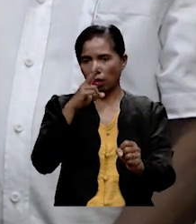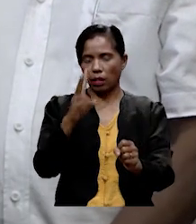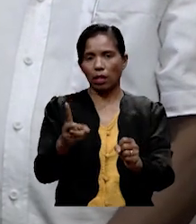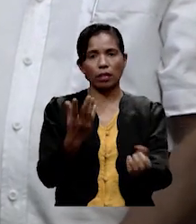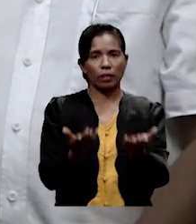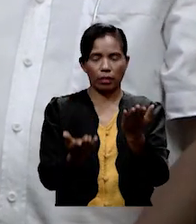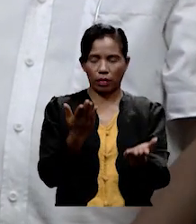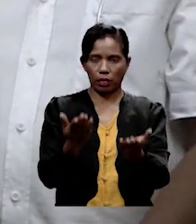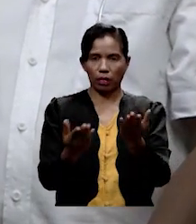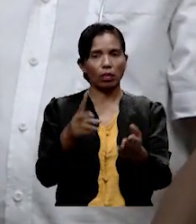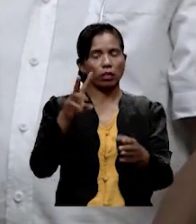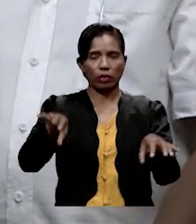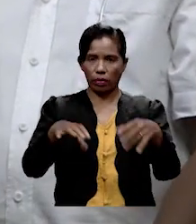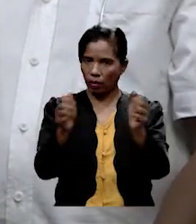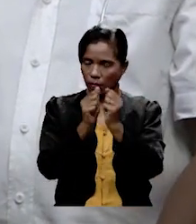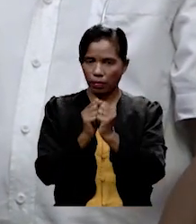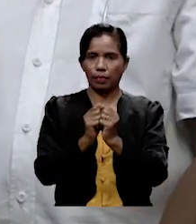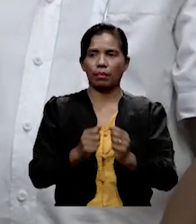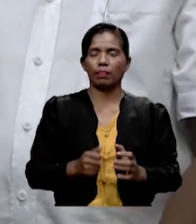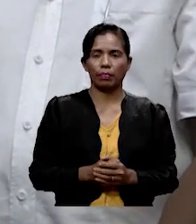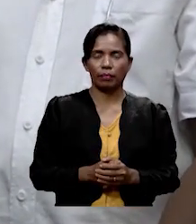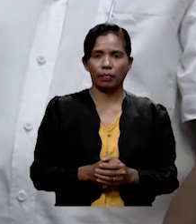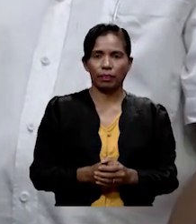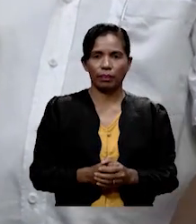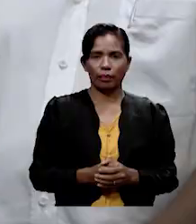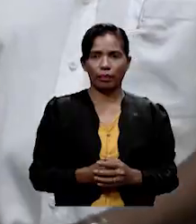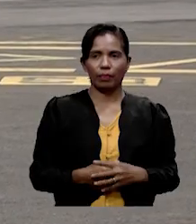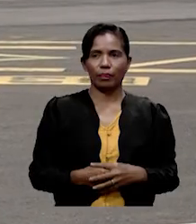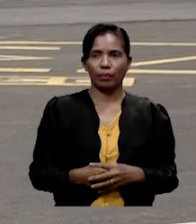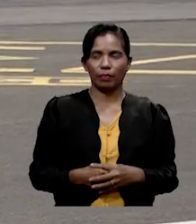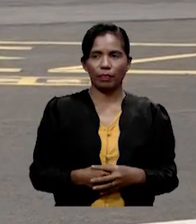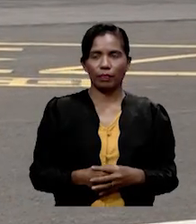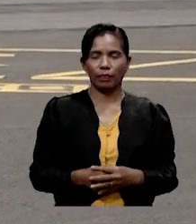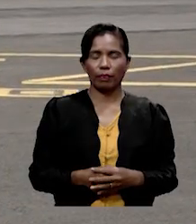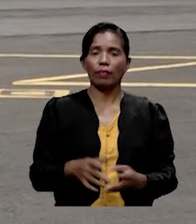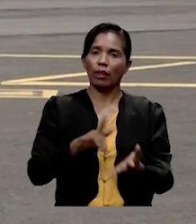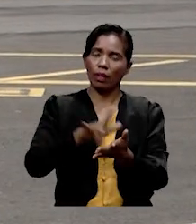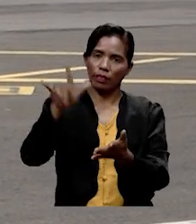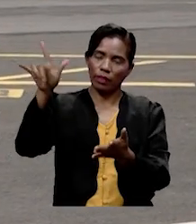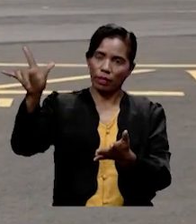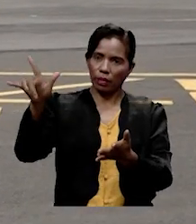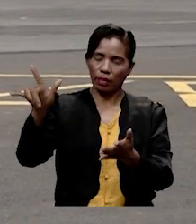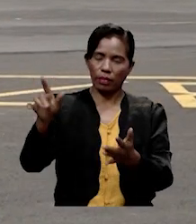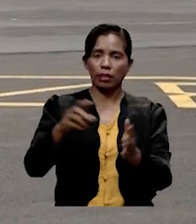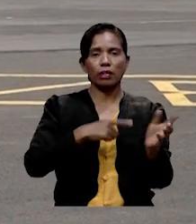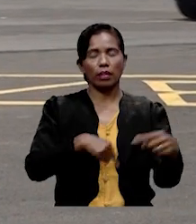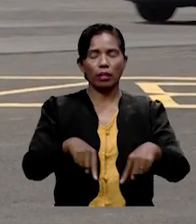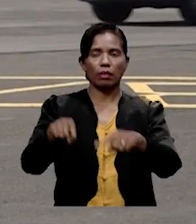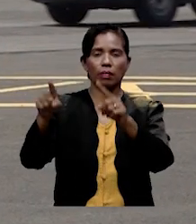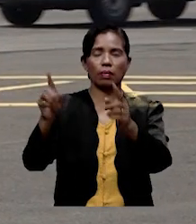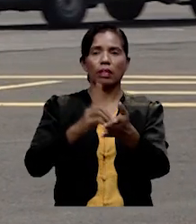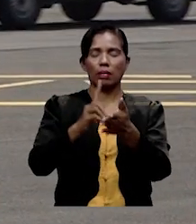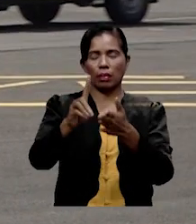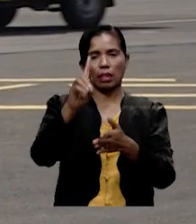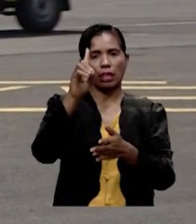ini, cost yang kita dan kenyamanan konsumen di dalam memberikan harga. Avião Citilink se halo vu komersial semana